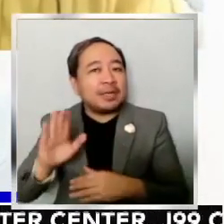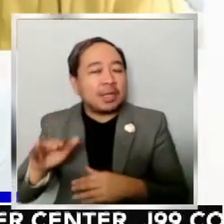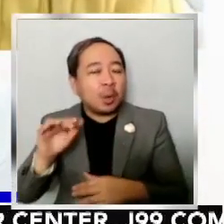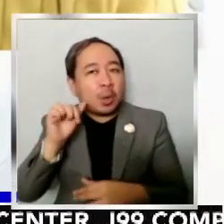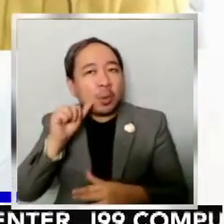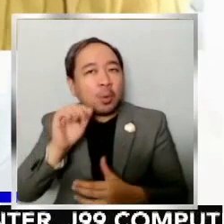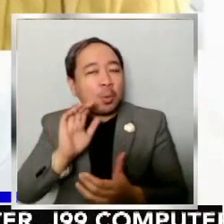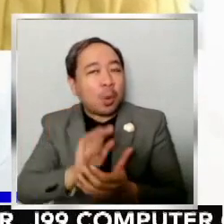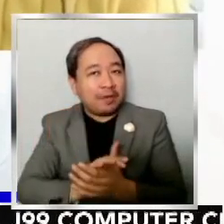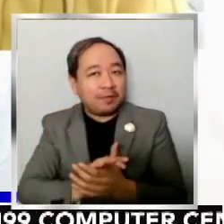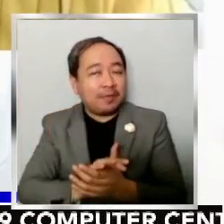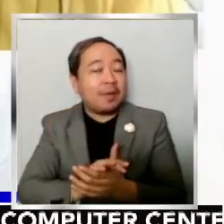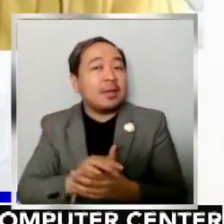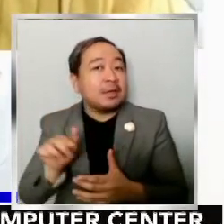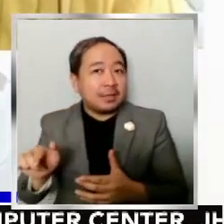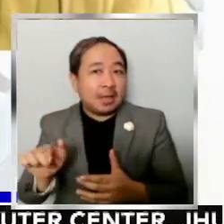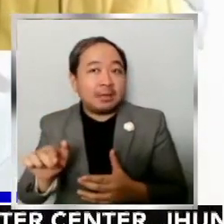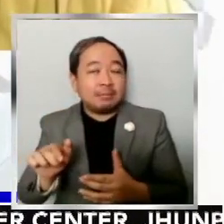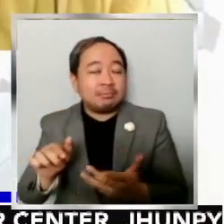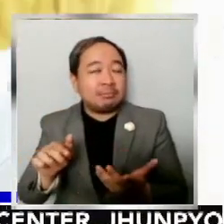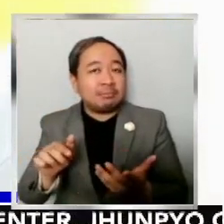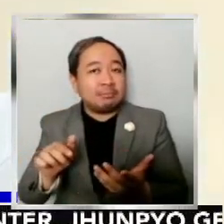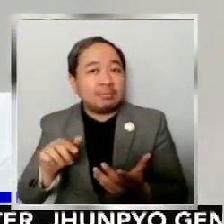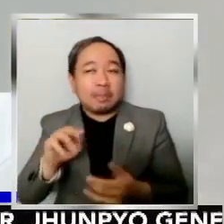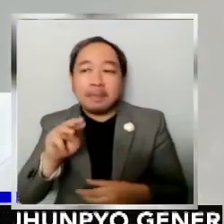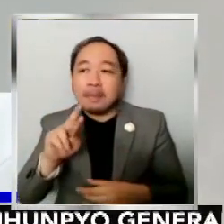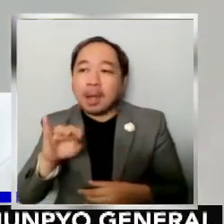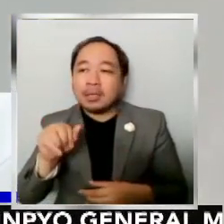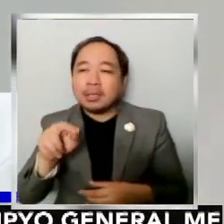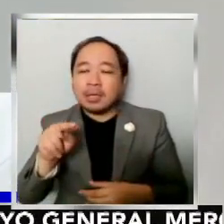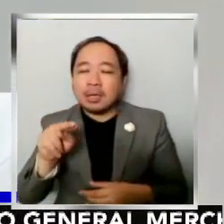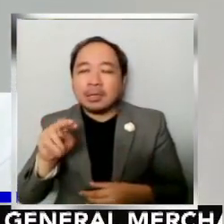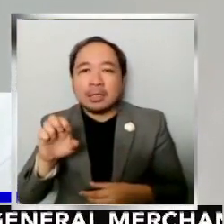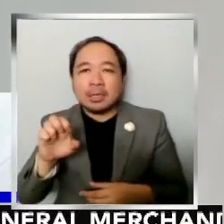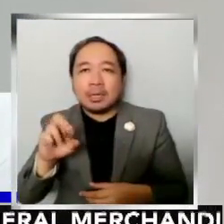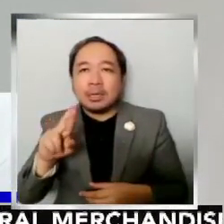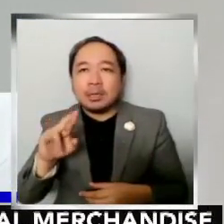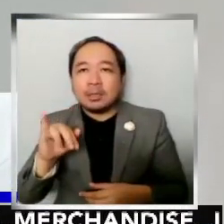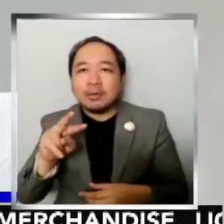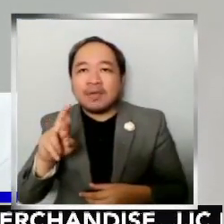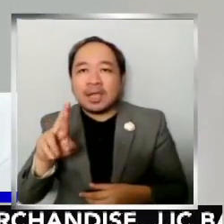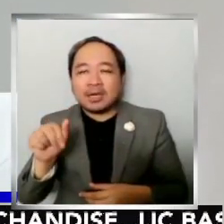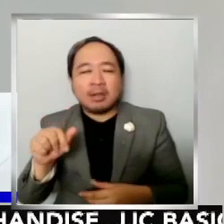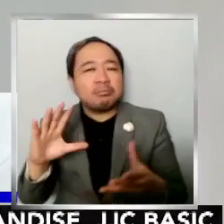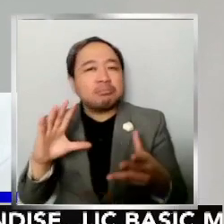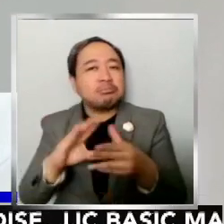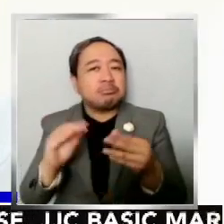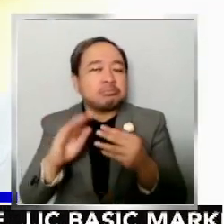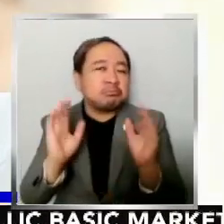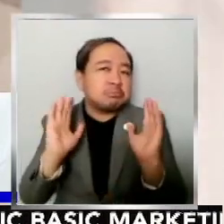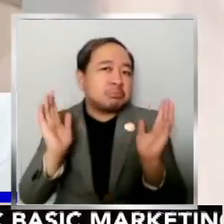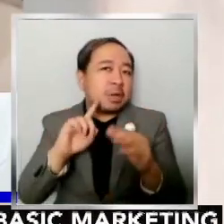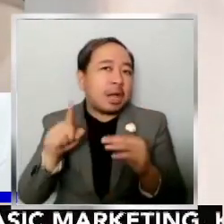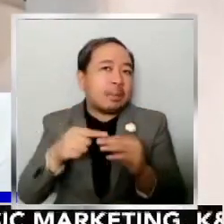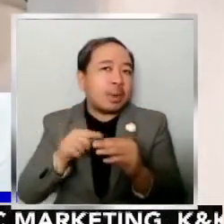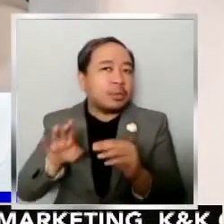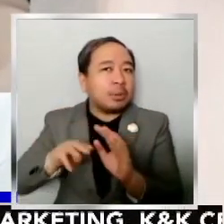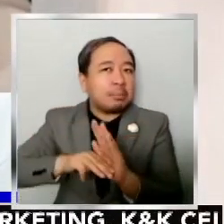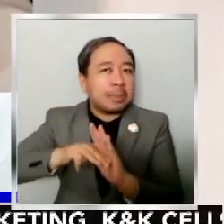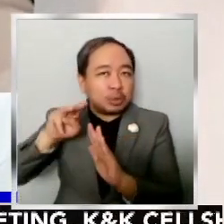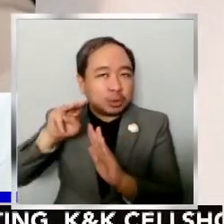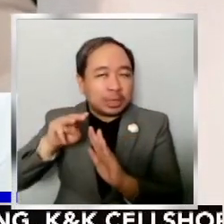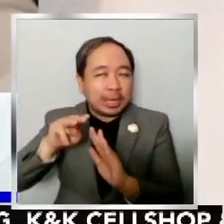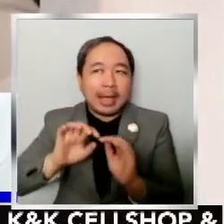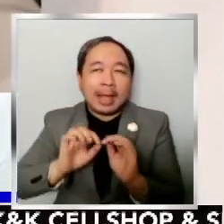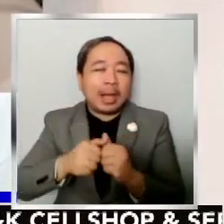the Kapuso Primetime Queen herself, Marian Rivera. Umikot ang aming kwentuhan ni Marian sa maturity, pagiging isang asawa